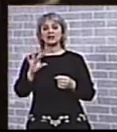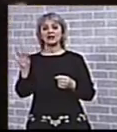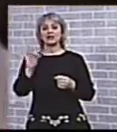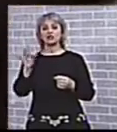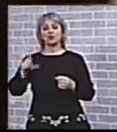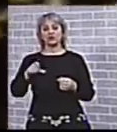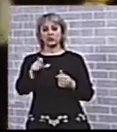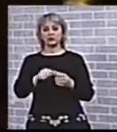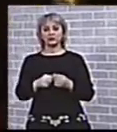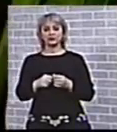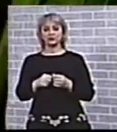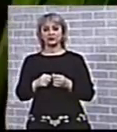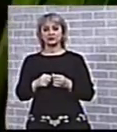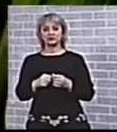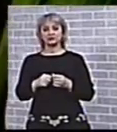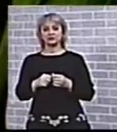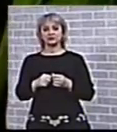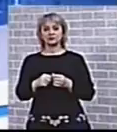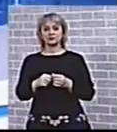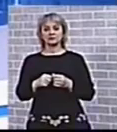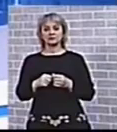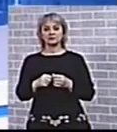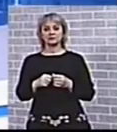24, Ростов-на-Дону.